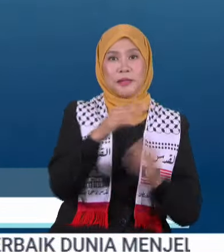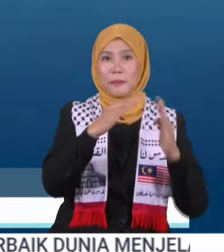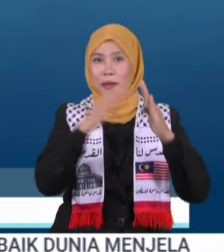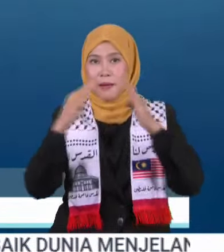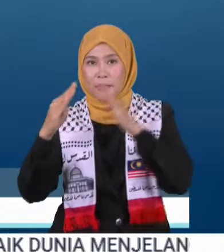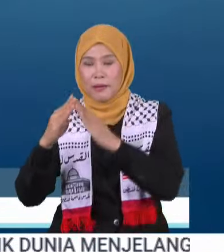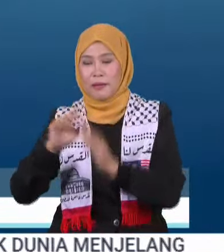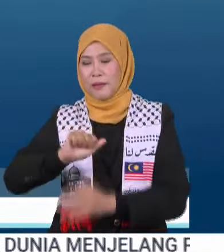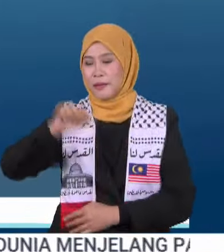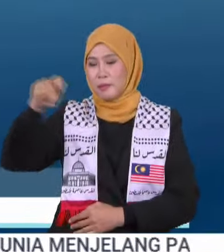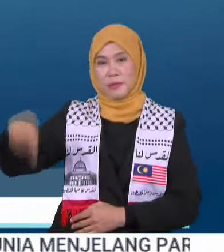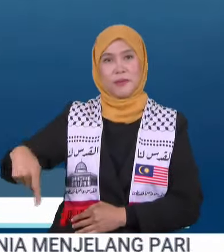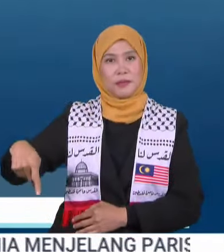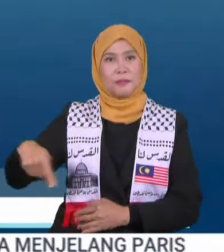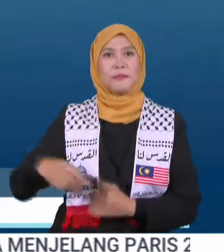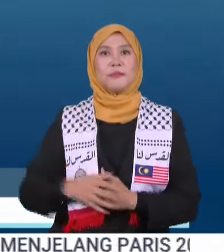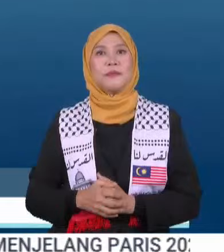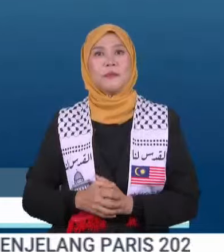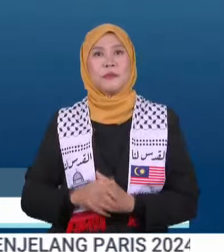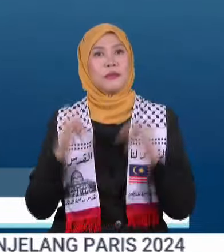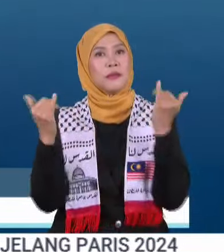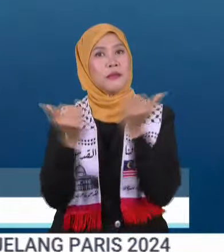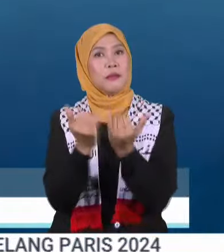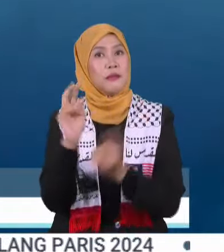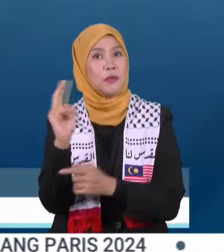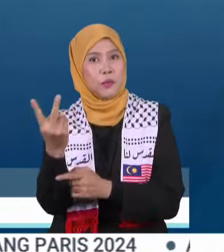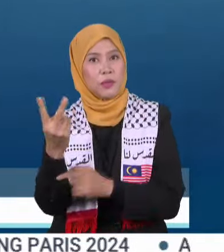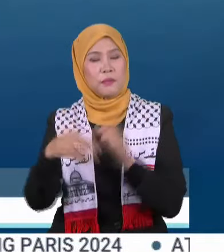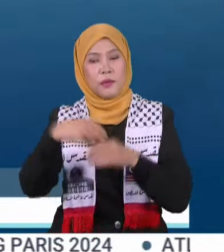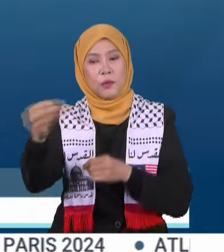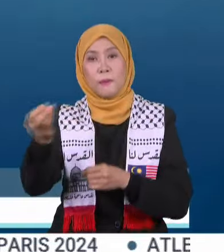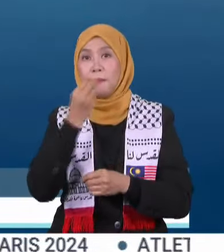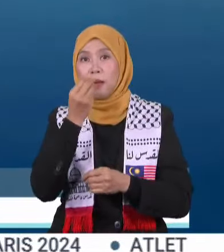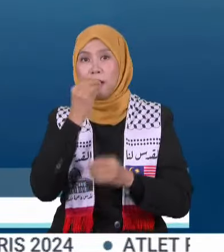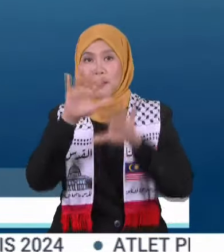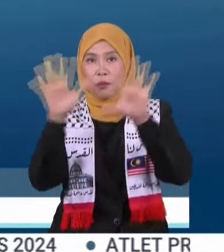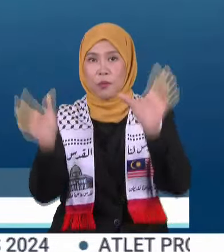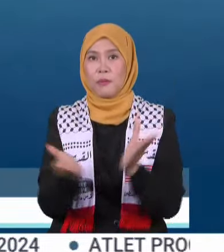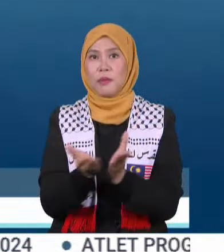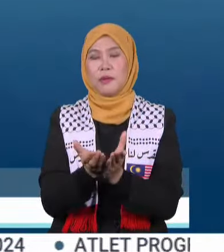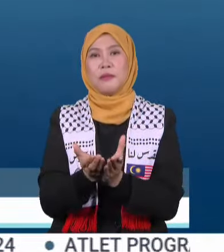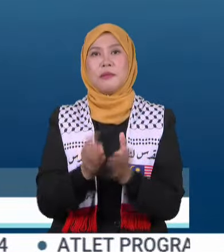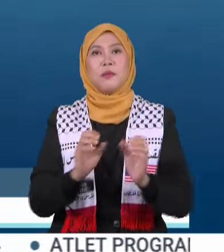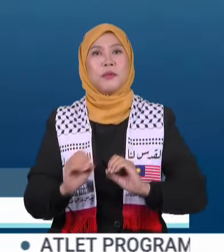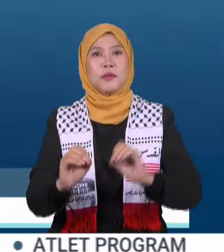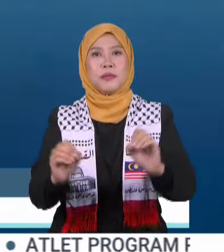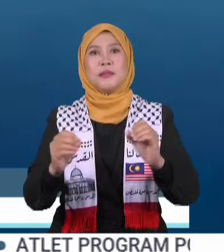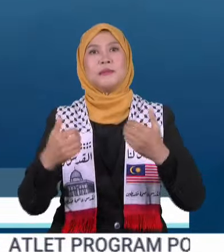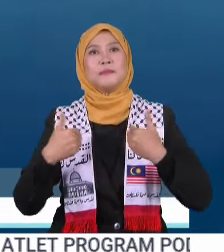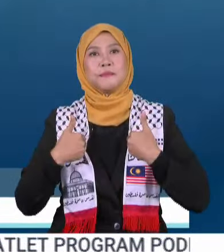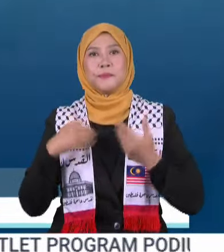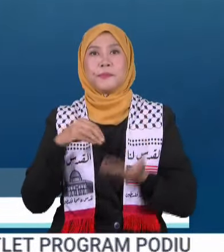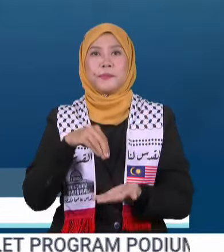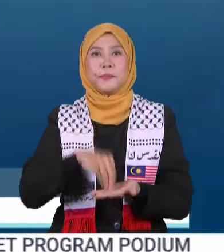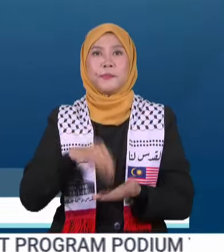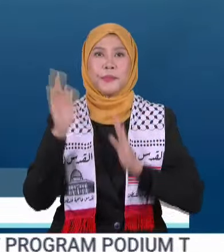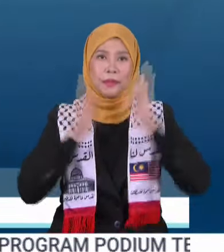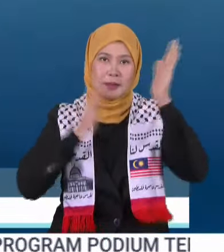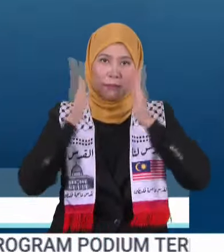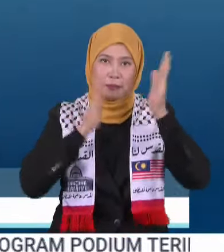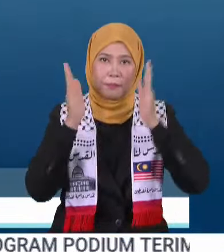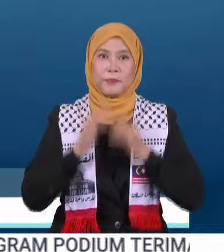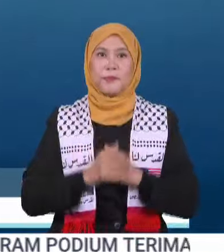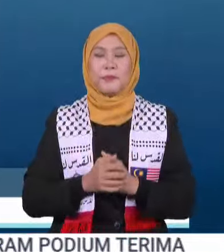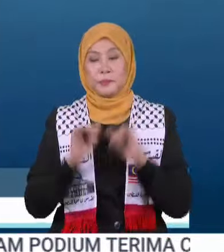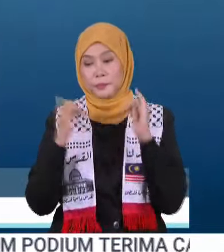rantau Asia Pasifik manakala Syarikat kedua pengeluar makanan Global dengan operasi sedia ada di Malaysia